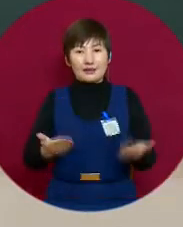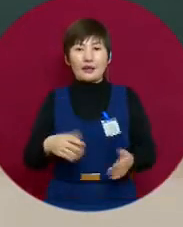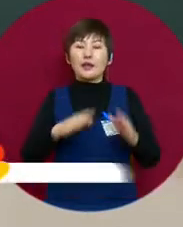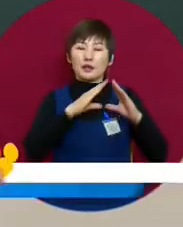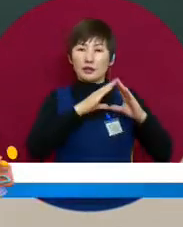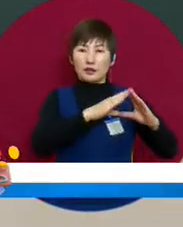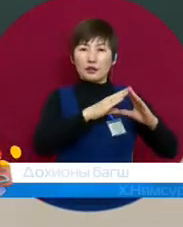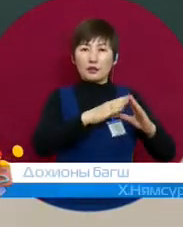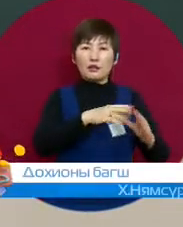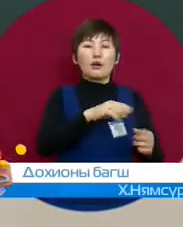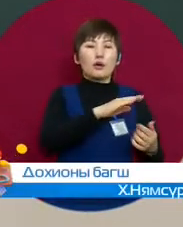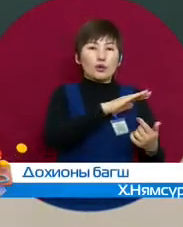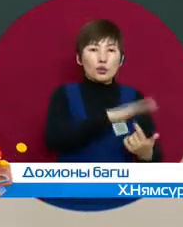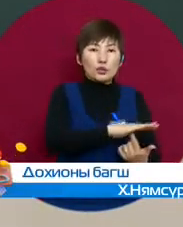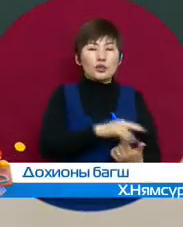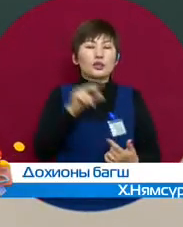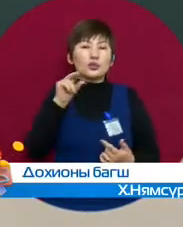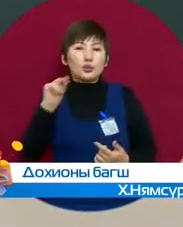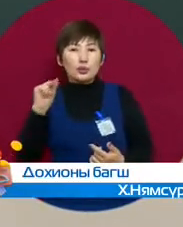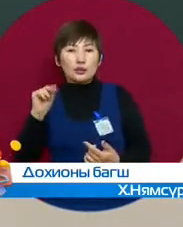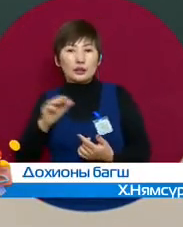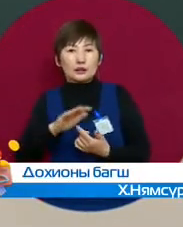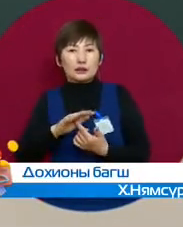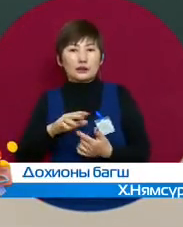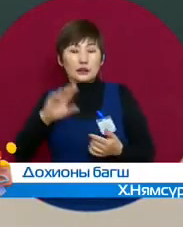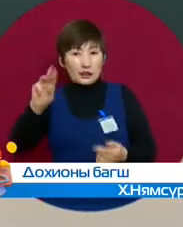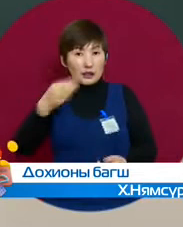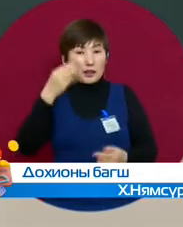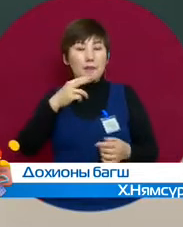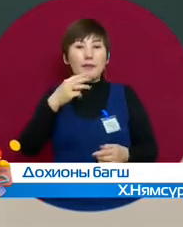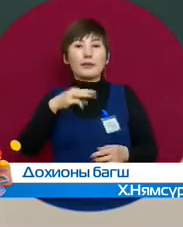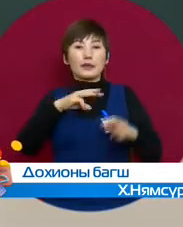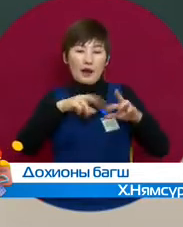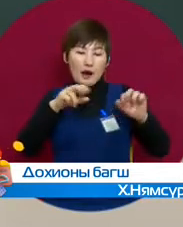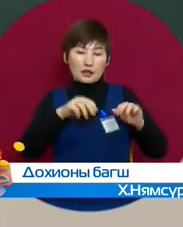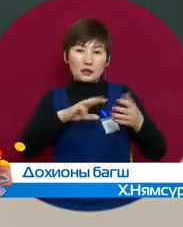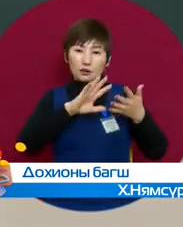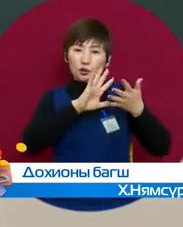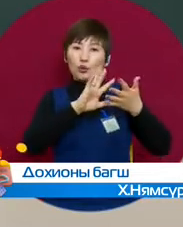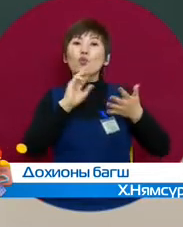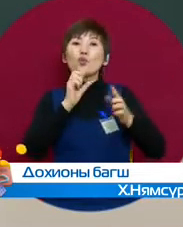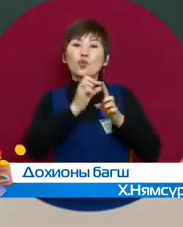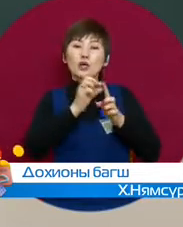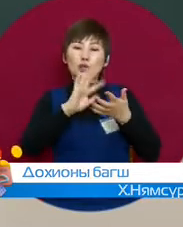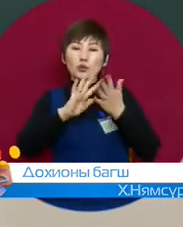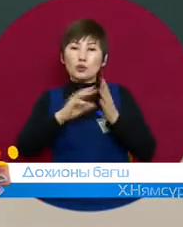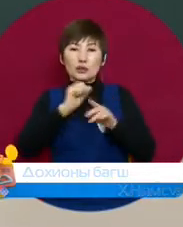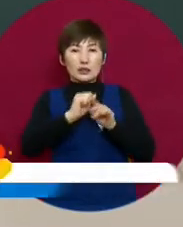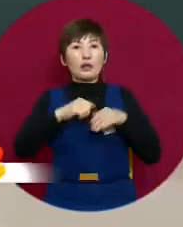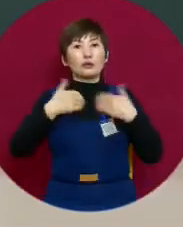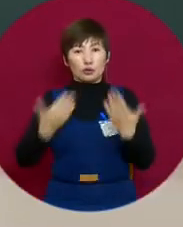Гэрт боцуудын хүчлэлэг суурлах шинж илрүүлэгчийн тухай мэдлэгээ ашиглан үгийн сүлжээ бөглөх даалгавар